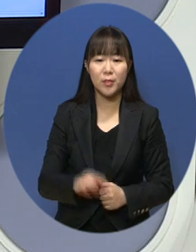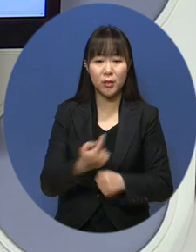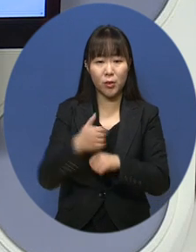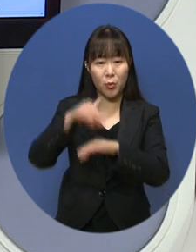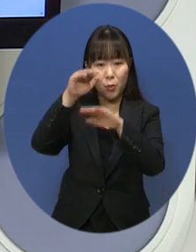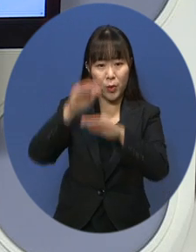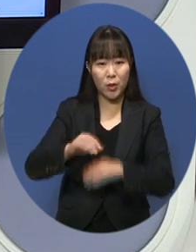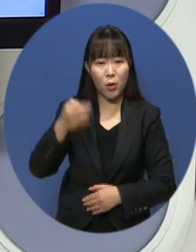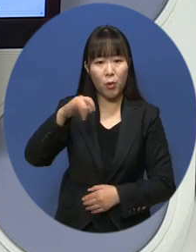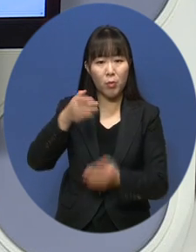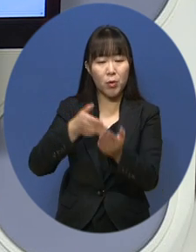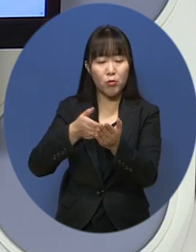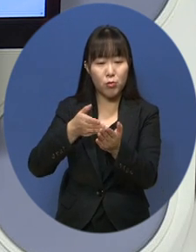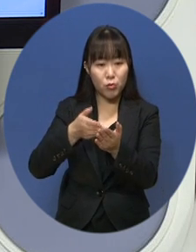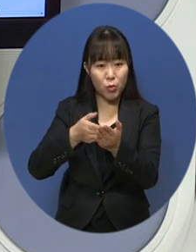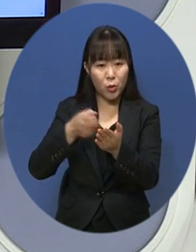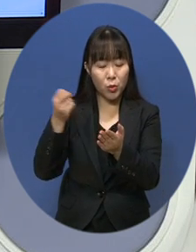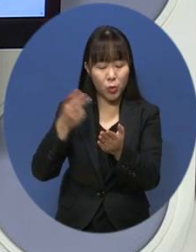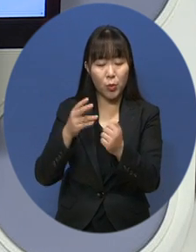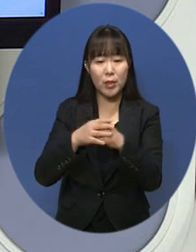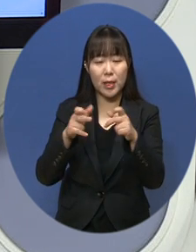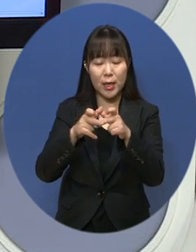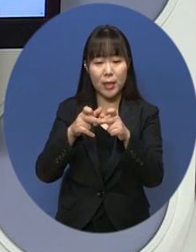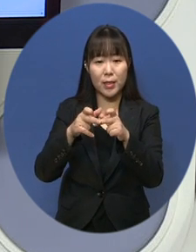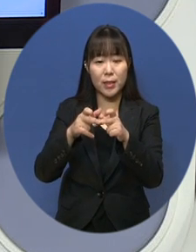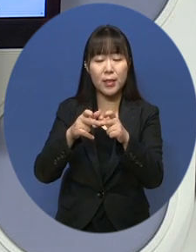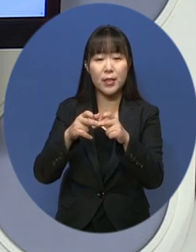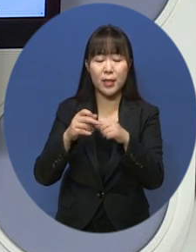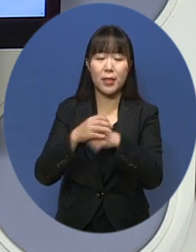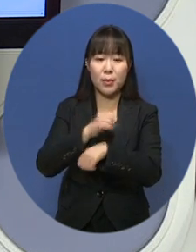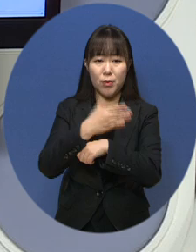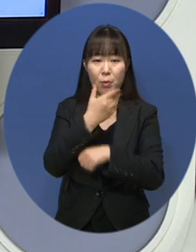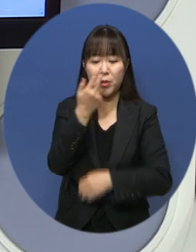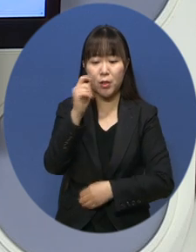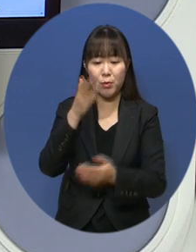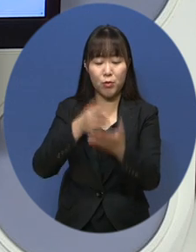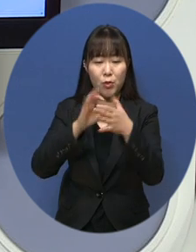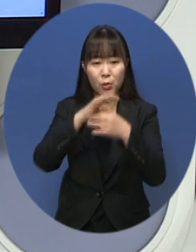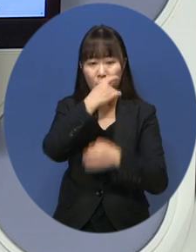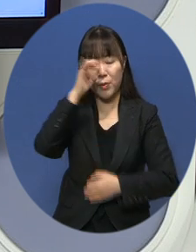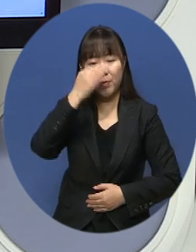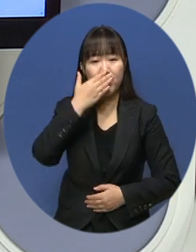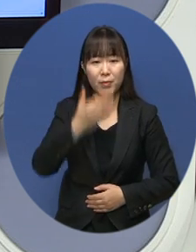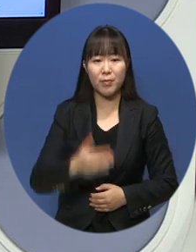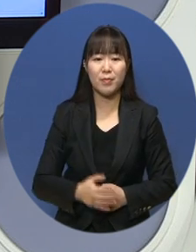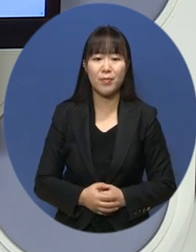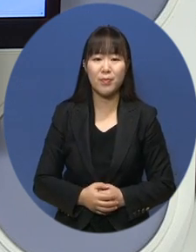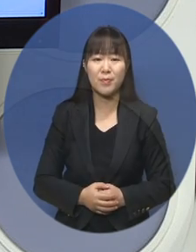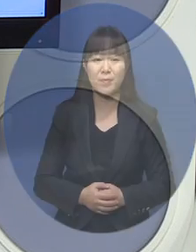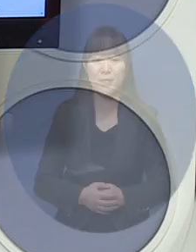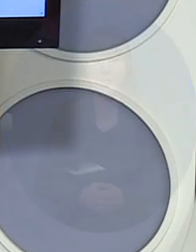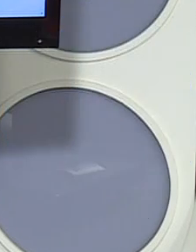이 밖에 자세한 사항은 웰페어 뉴스 홈페이지와 장애인신문, 복지TV 뉴스를 통해 확인할 수 있습니다.